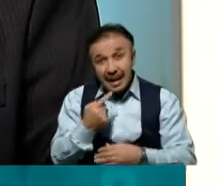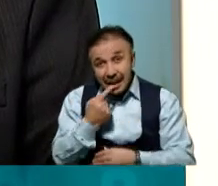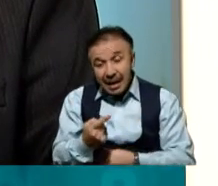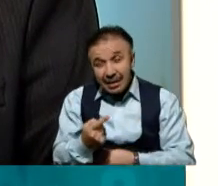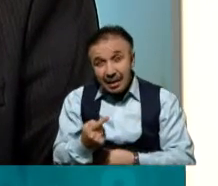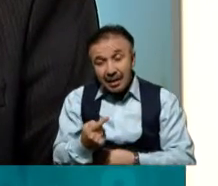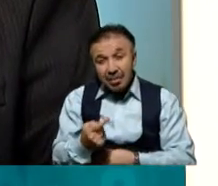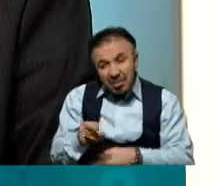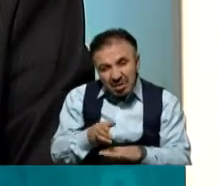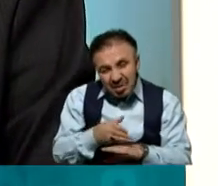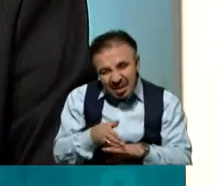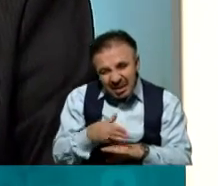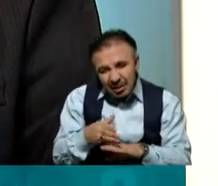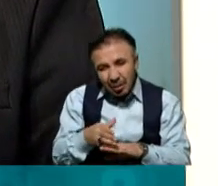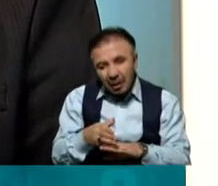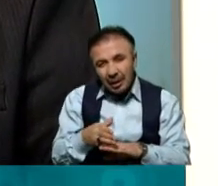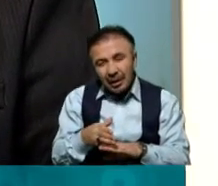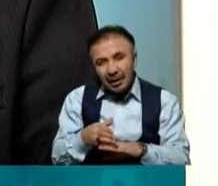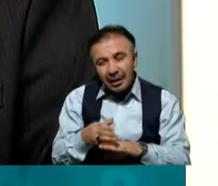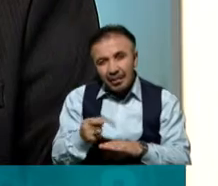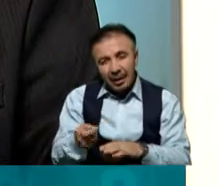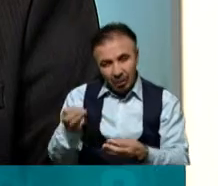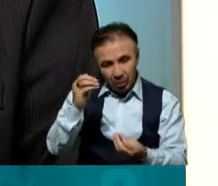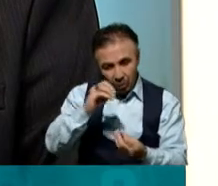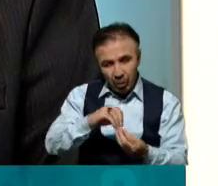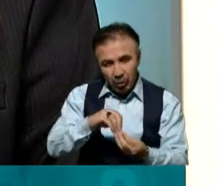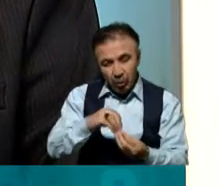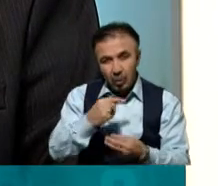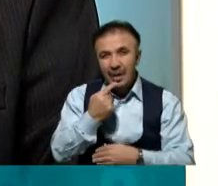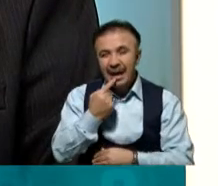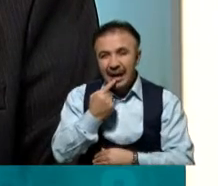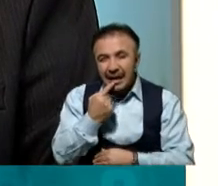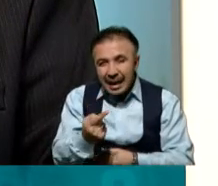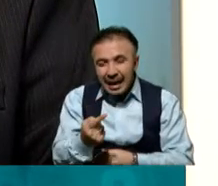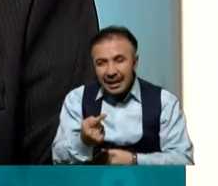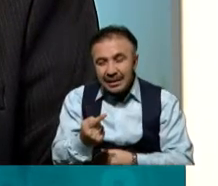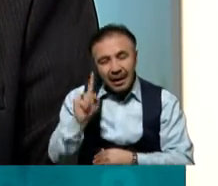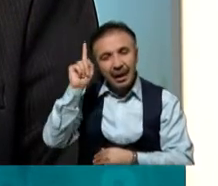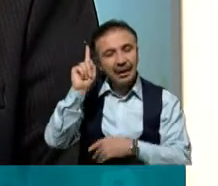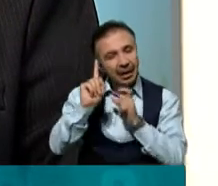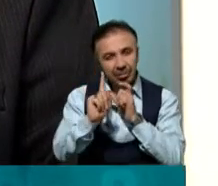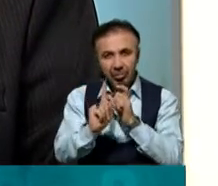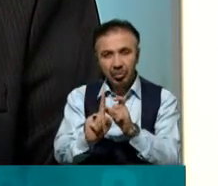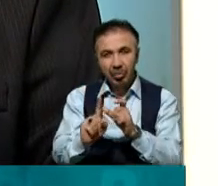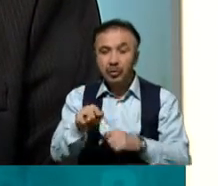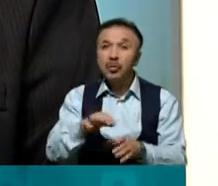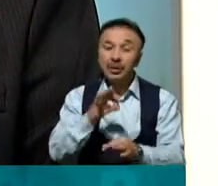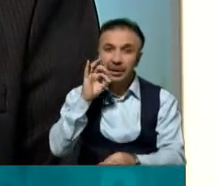koymuşum, benim paramı çalıştırıyor, bana veriyor derse bu doğru değil. Ve Allah korusun bu